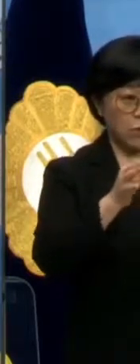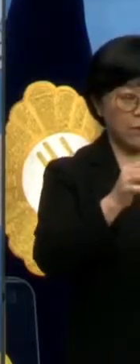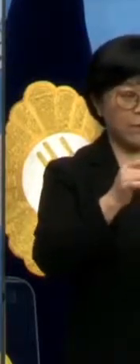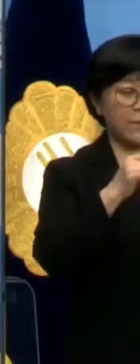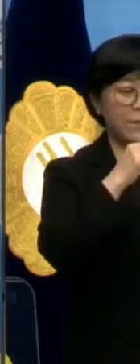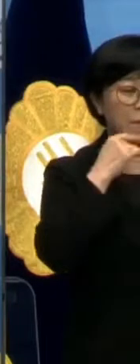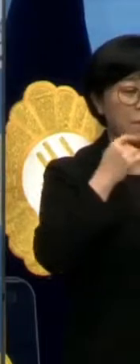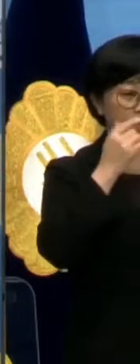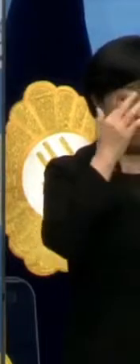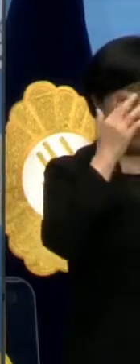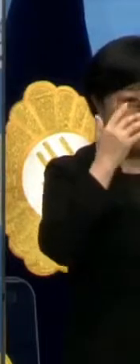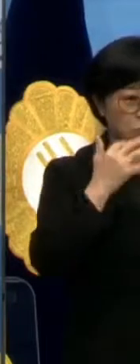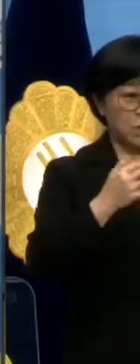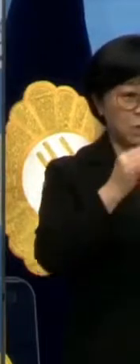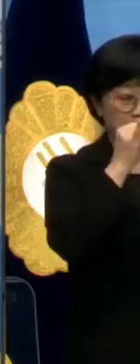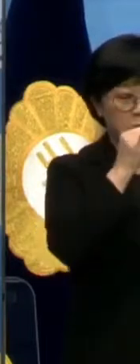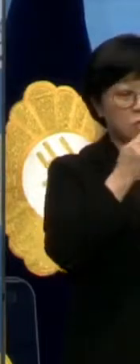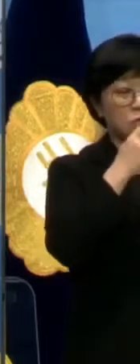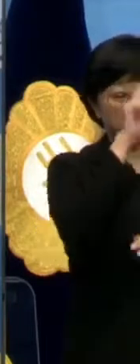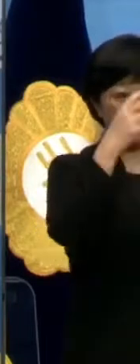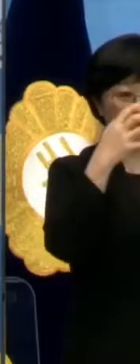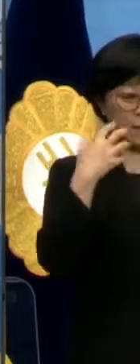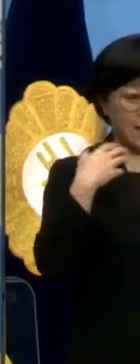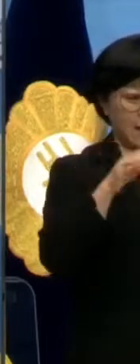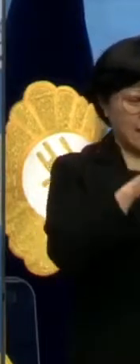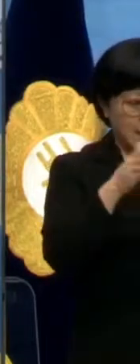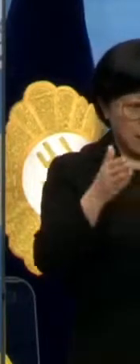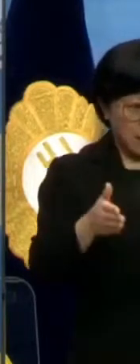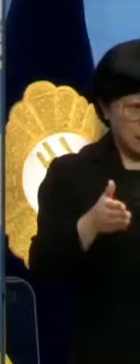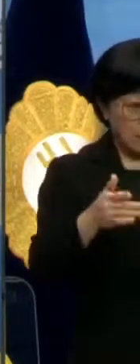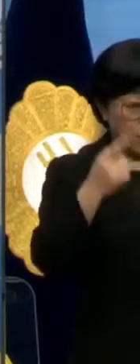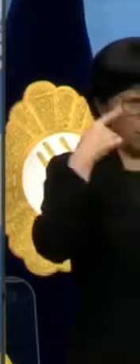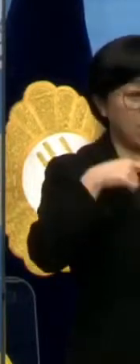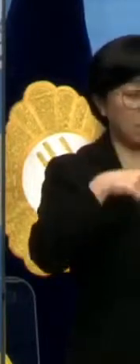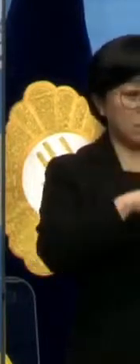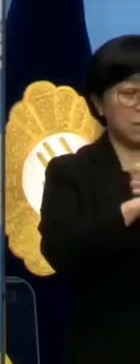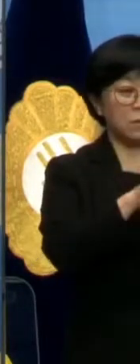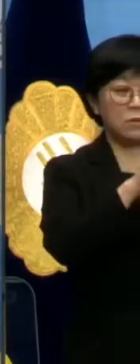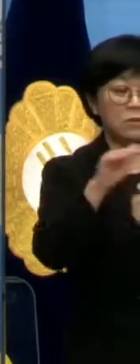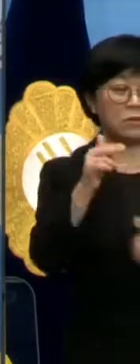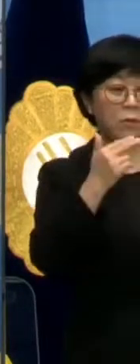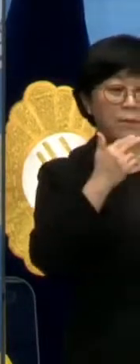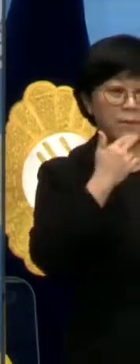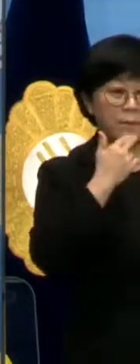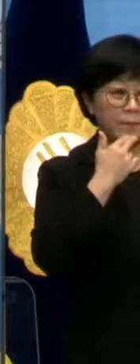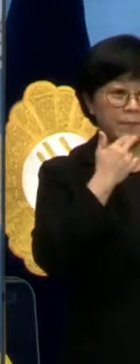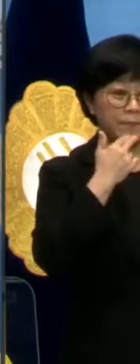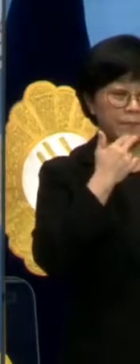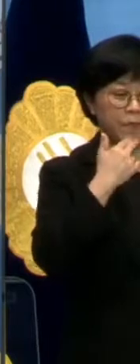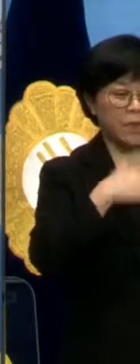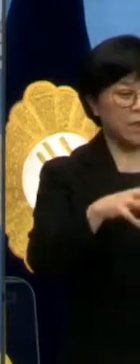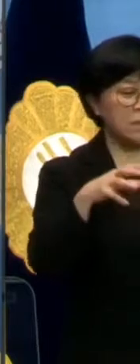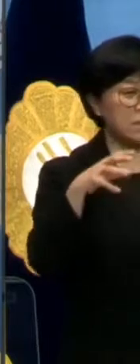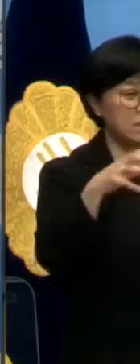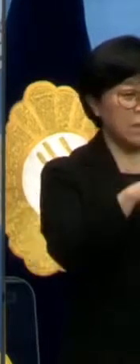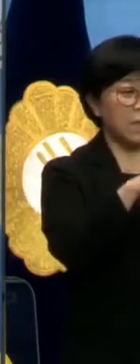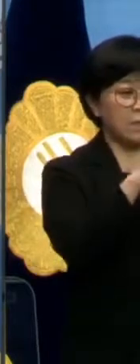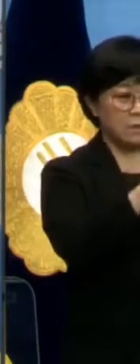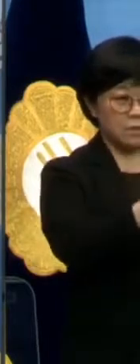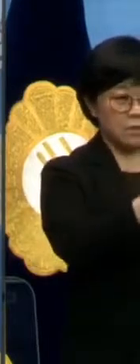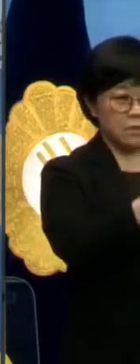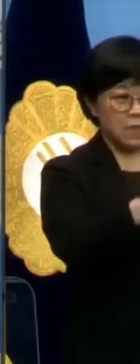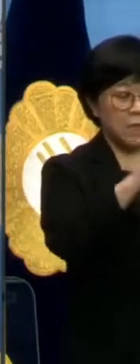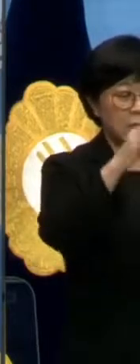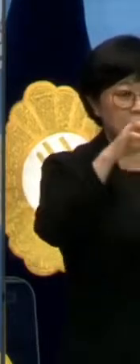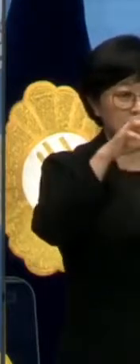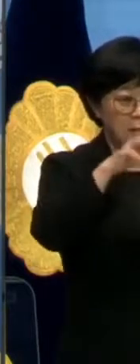있습니다. 정부가 책상머리에 앉아서 과학적인 기준도 없이 내리는 집합금지,